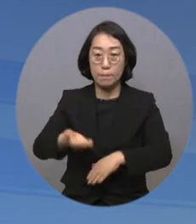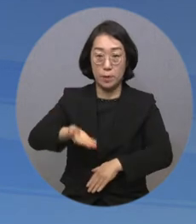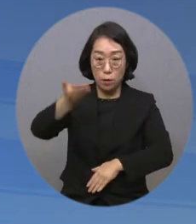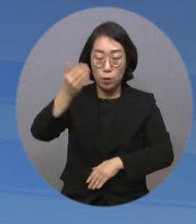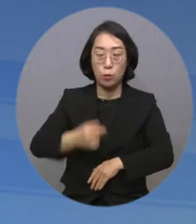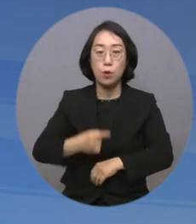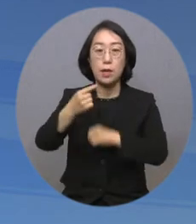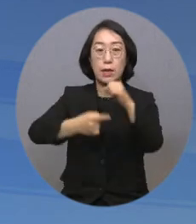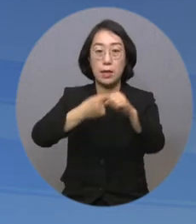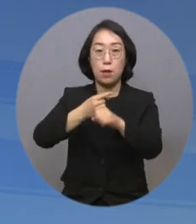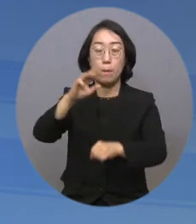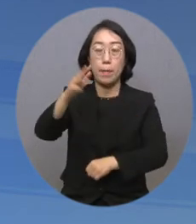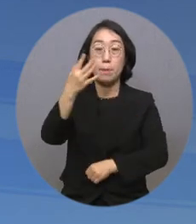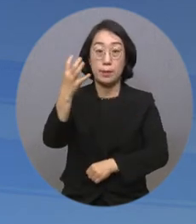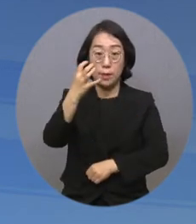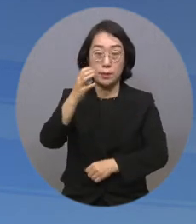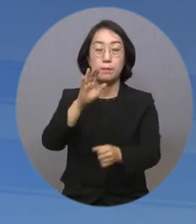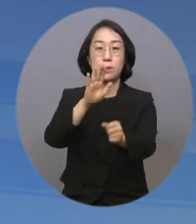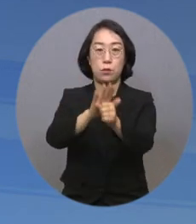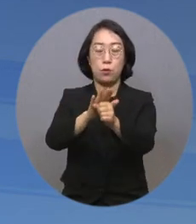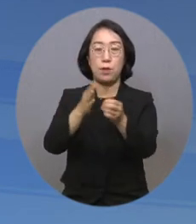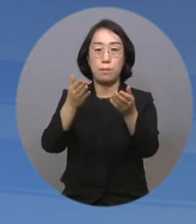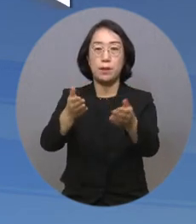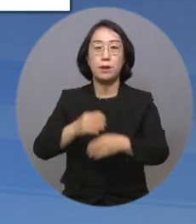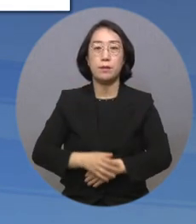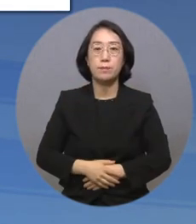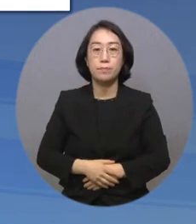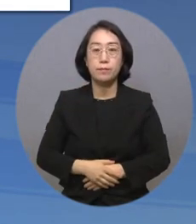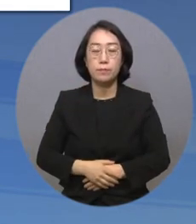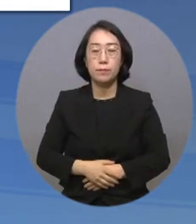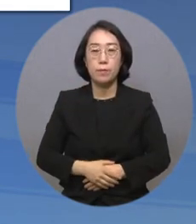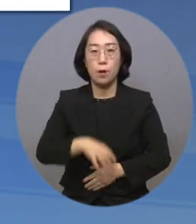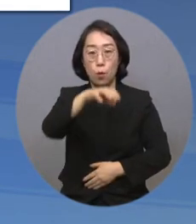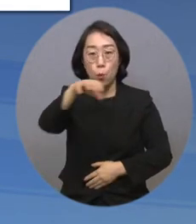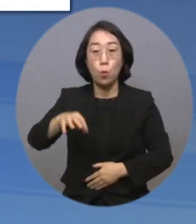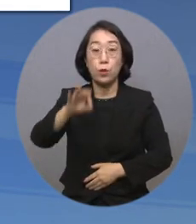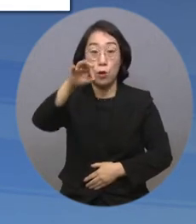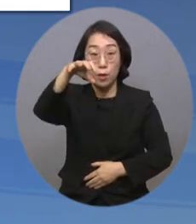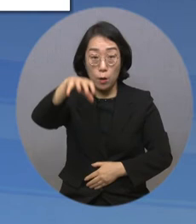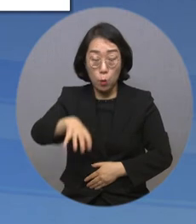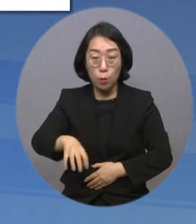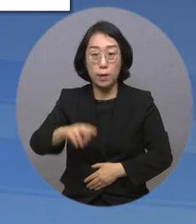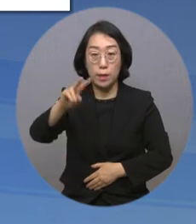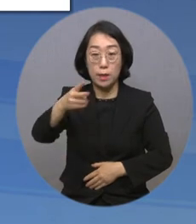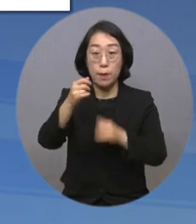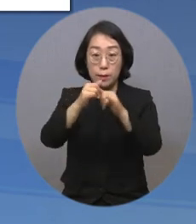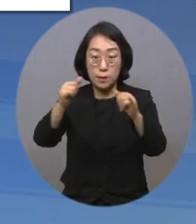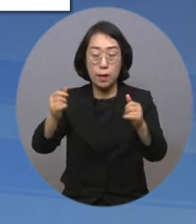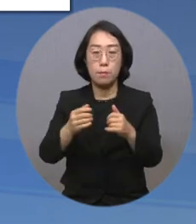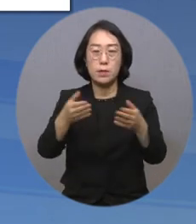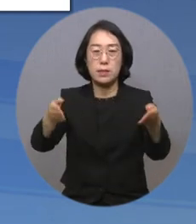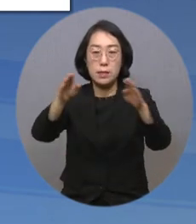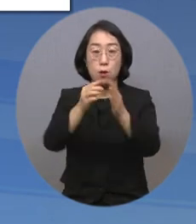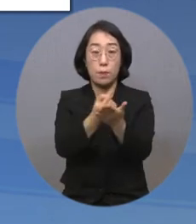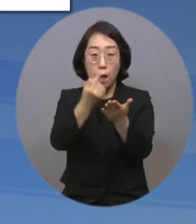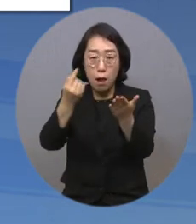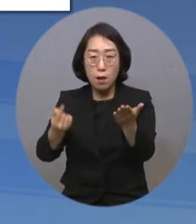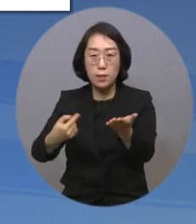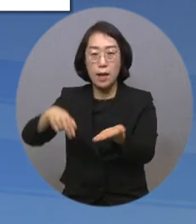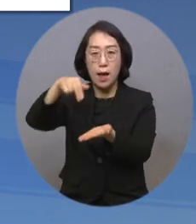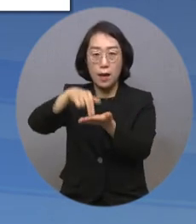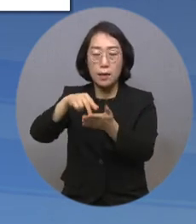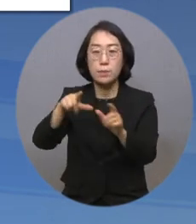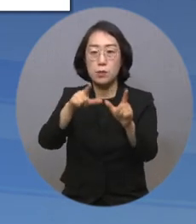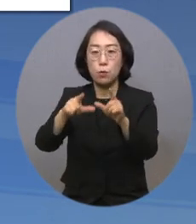연 840시간을 지원합니다. 10개 지역에 총 200명을 대상으로 탈시설 장애인 자립지원